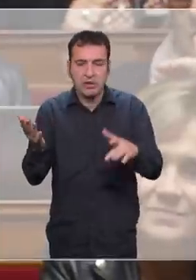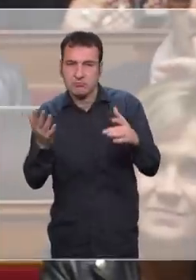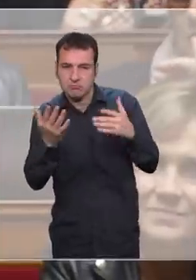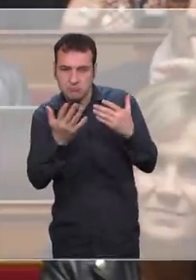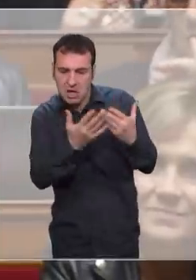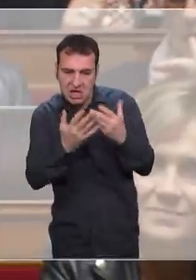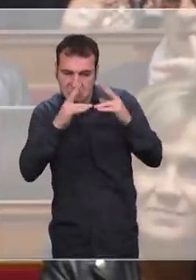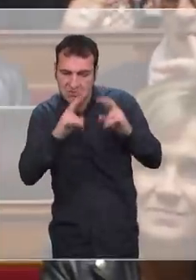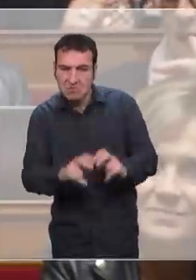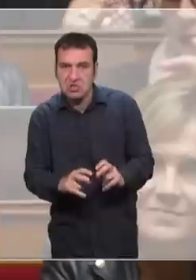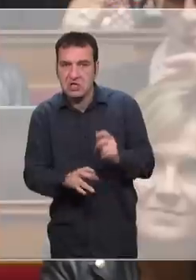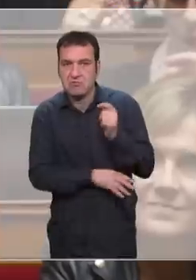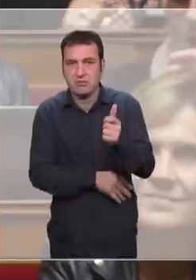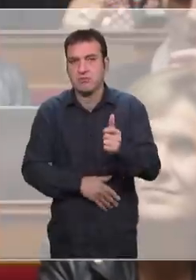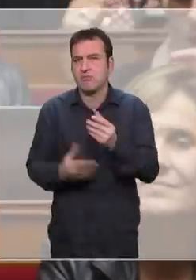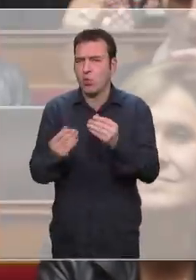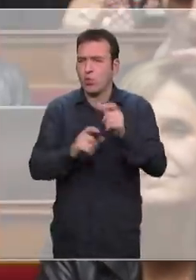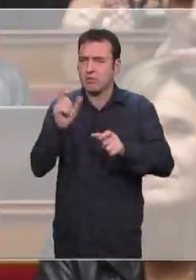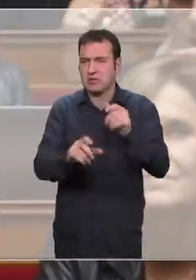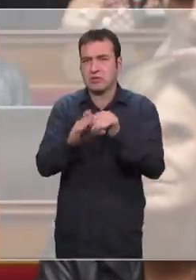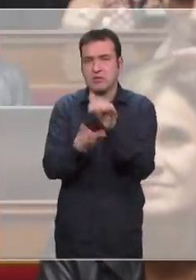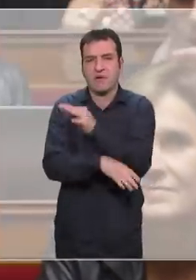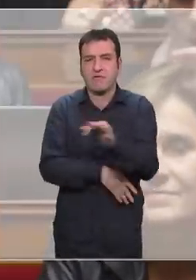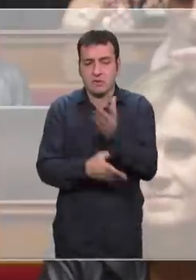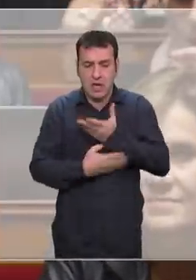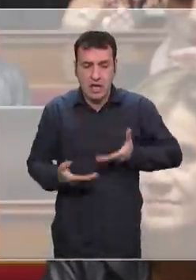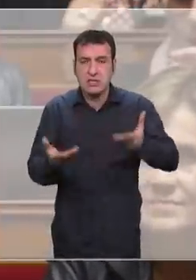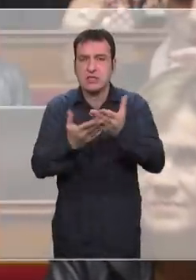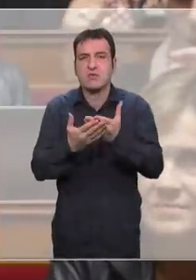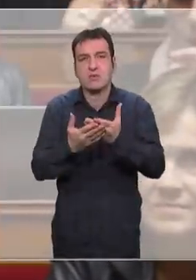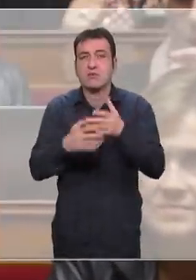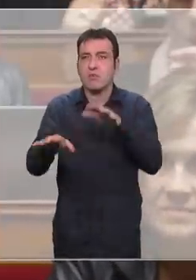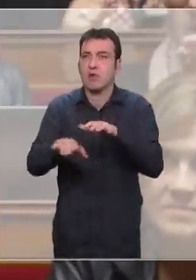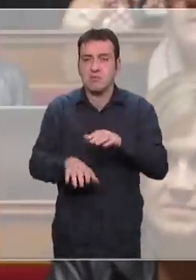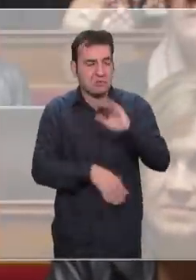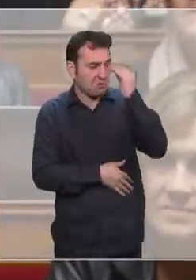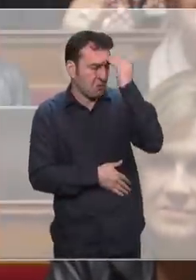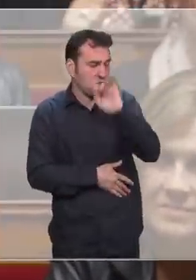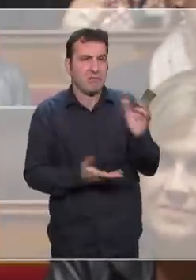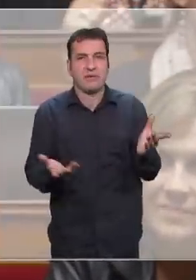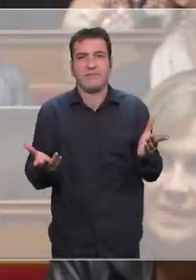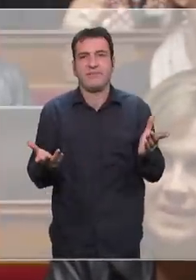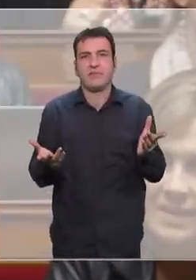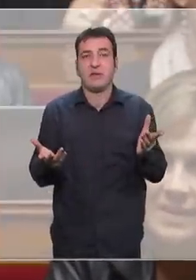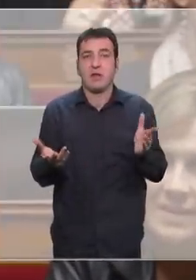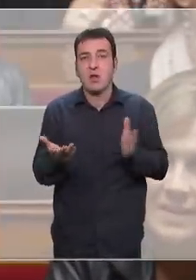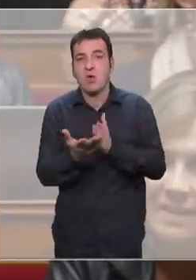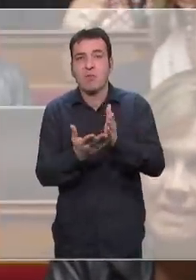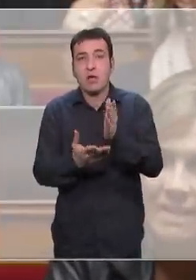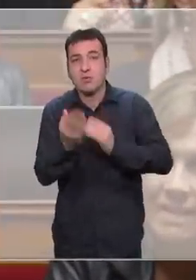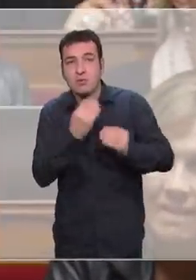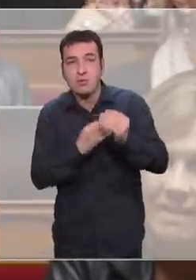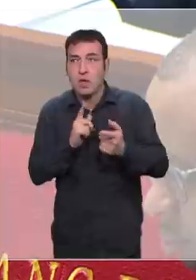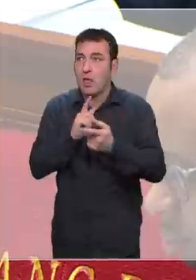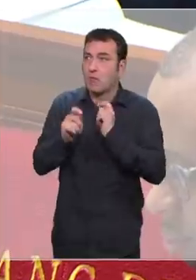trop nombreux Français se retrouvent ainsi dans des situations non reconnues par l'administration, entamant des parcours de soins non